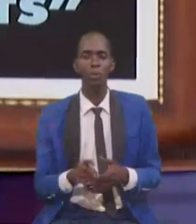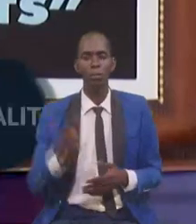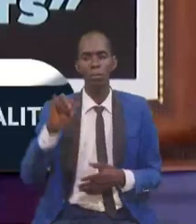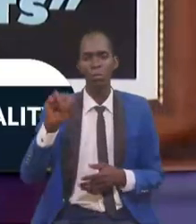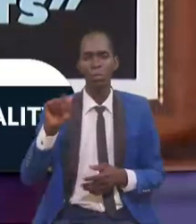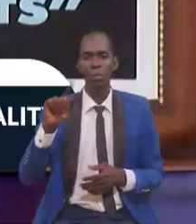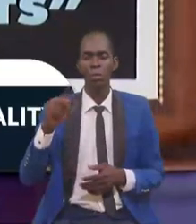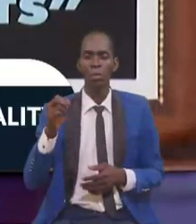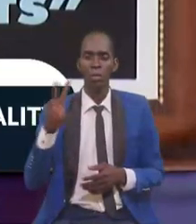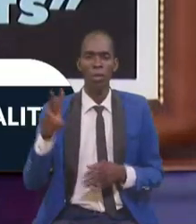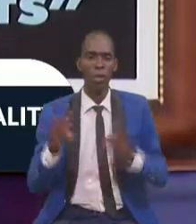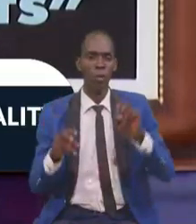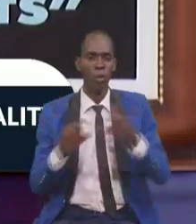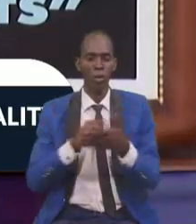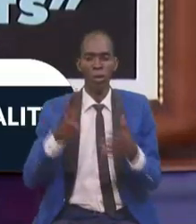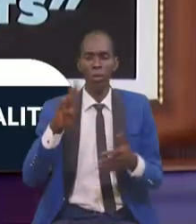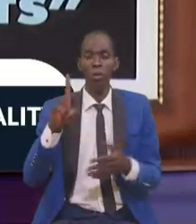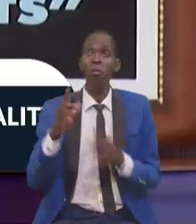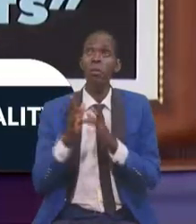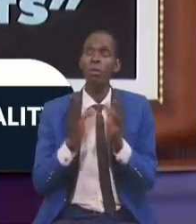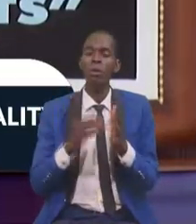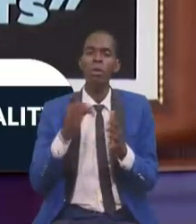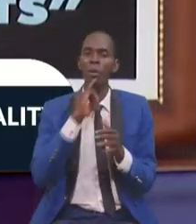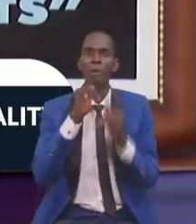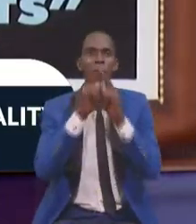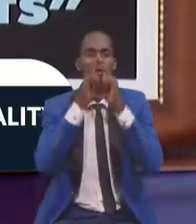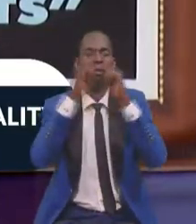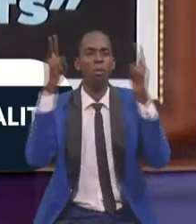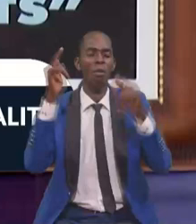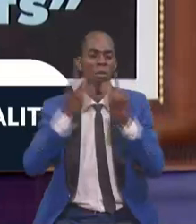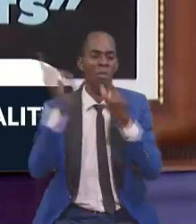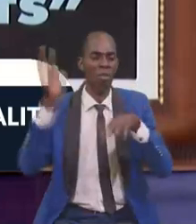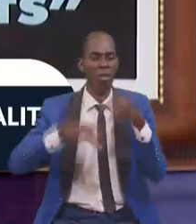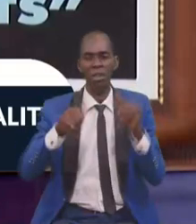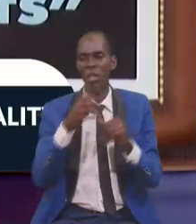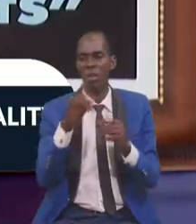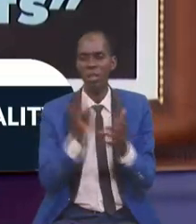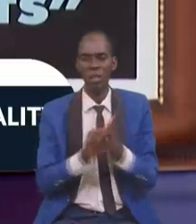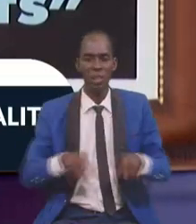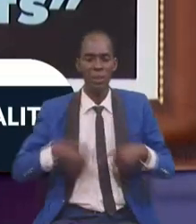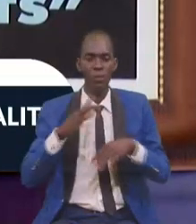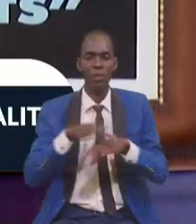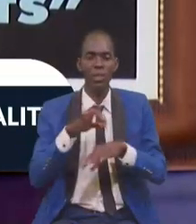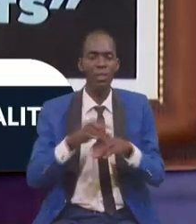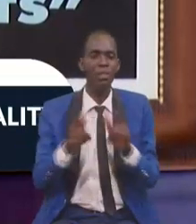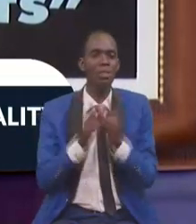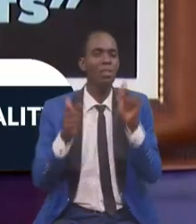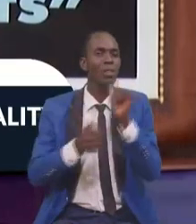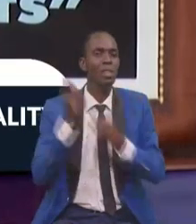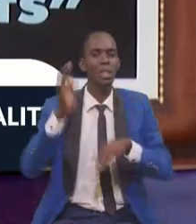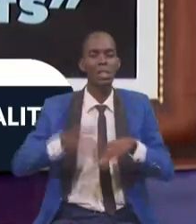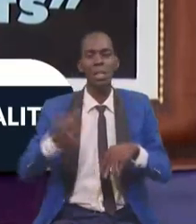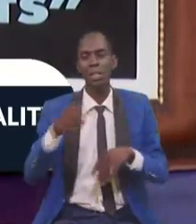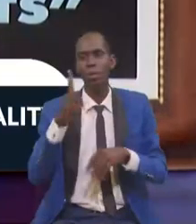Matthieu 12, 41. Jésus est grand. Il est plus grand que toute personne qui est vécu sur terre. Il est plus grand que